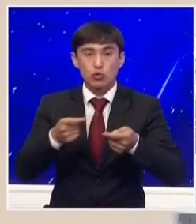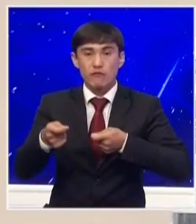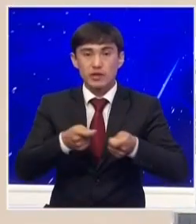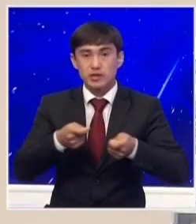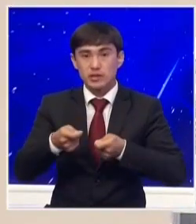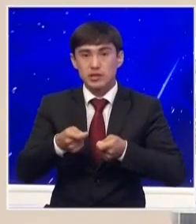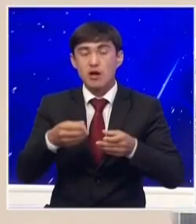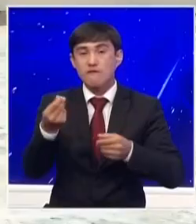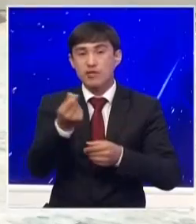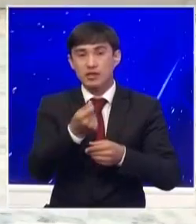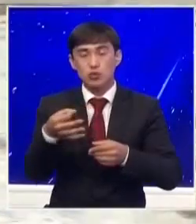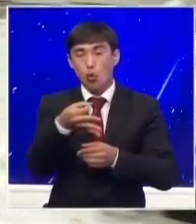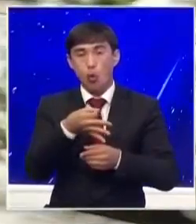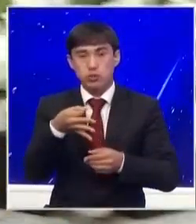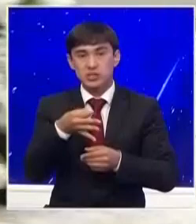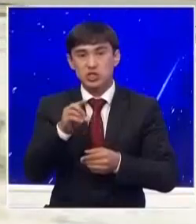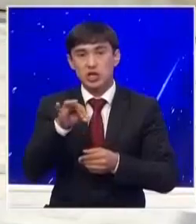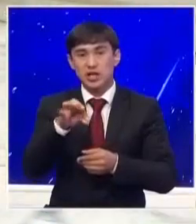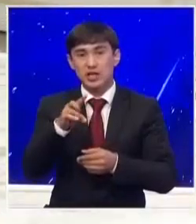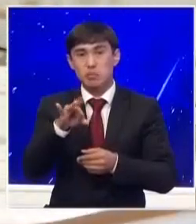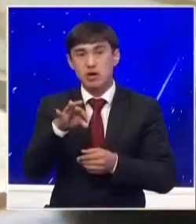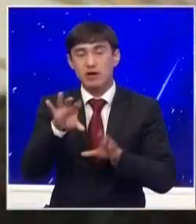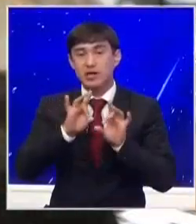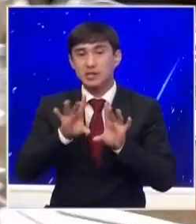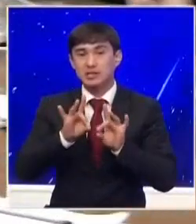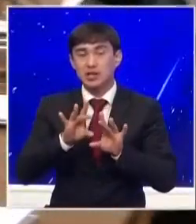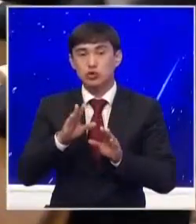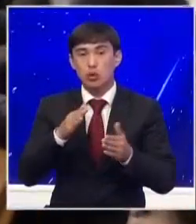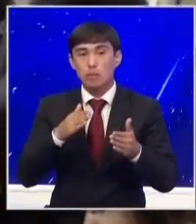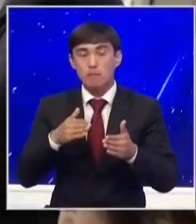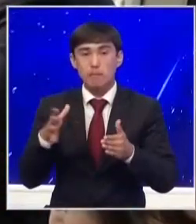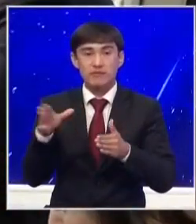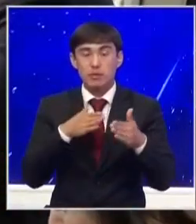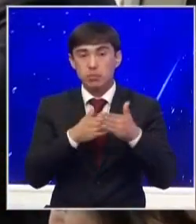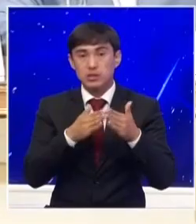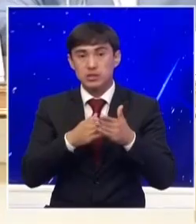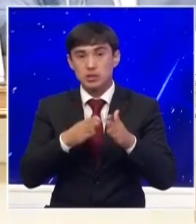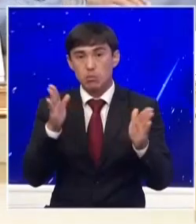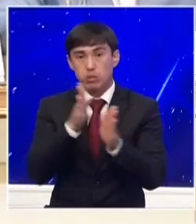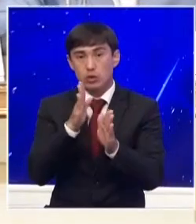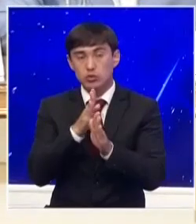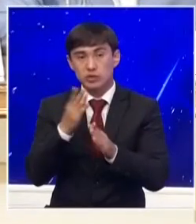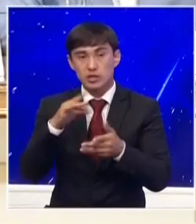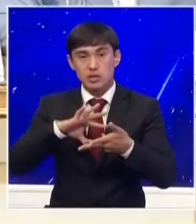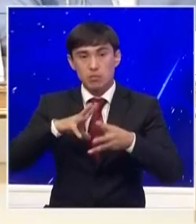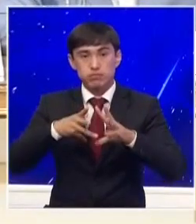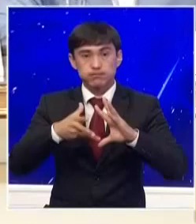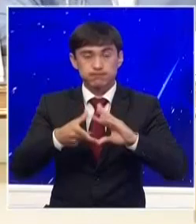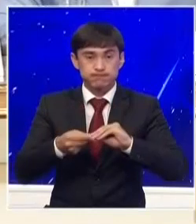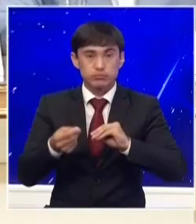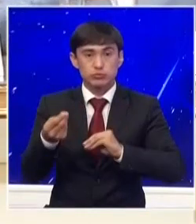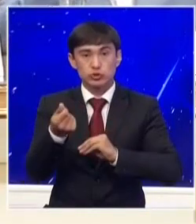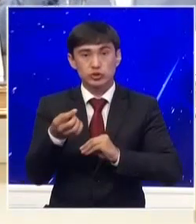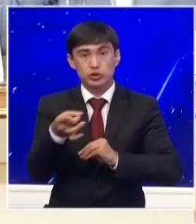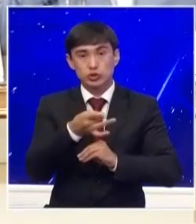руководитель управления финансов области Жанар Керембекова рассказала, что при достижении всех прогнозных индикаторов в рамках бюджета региона